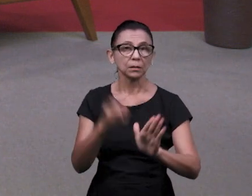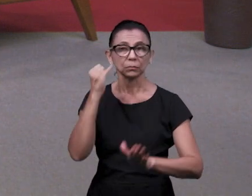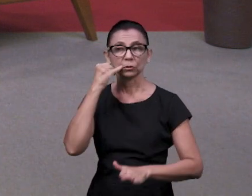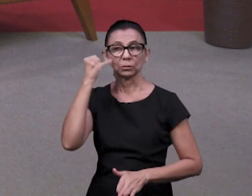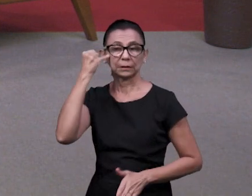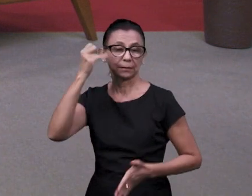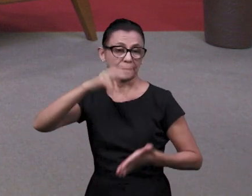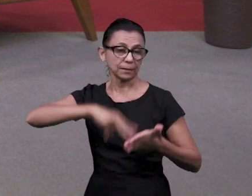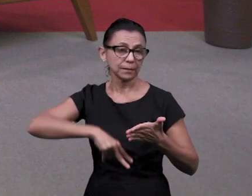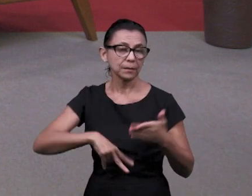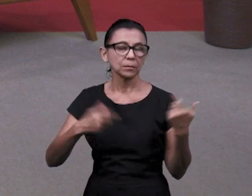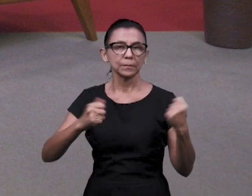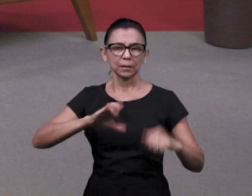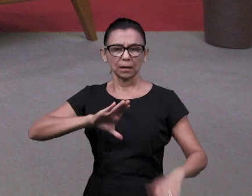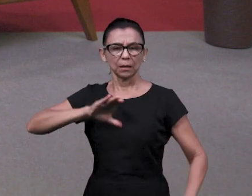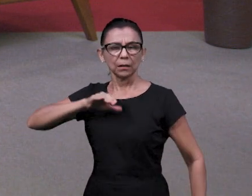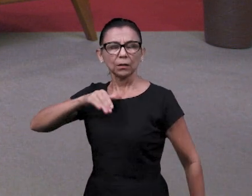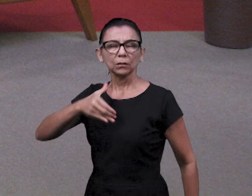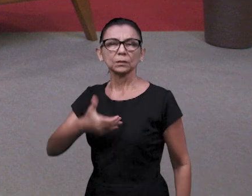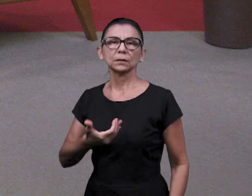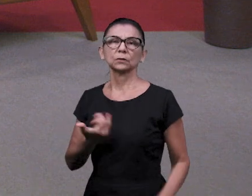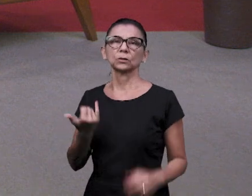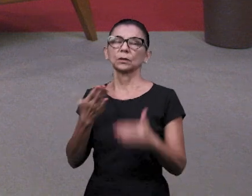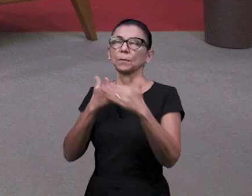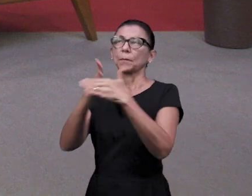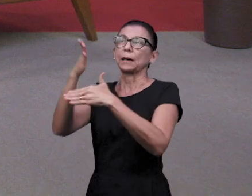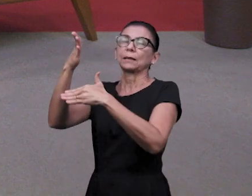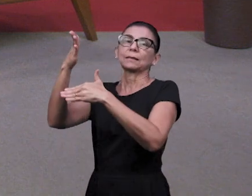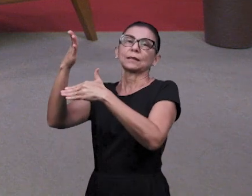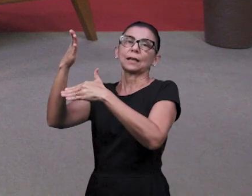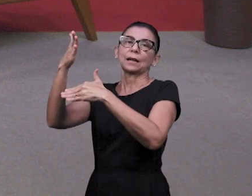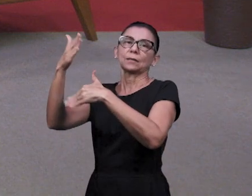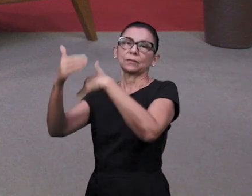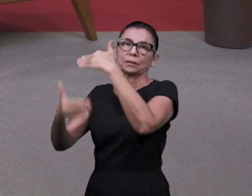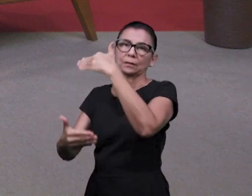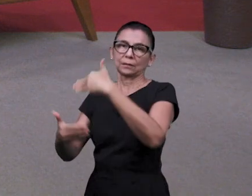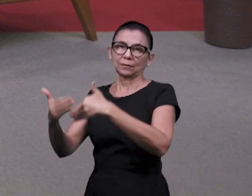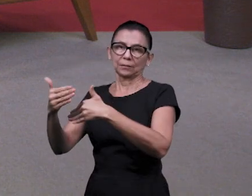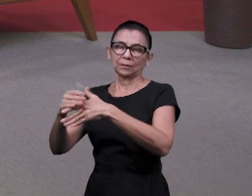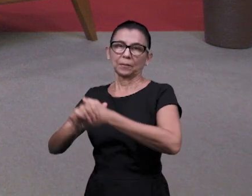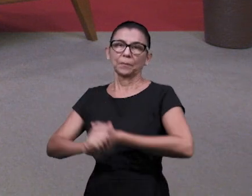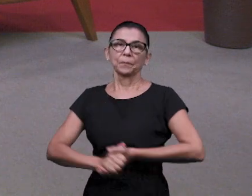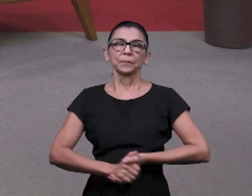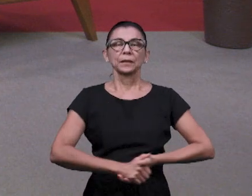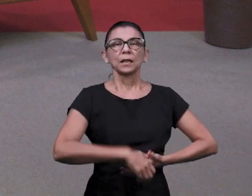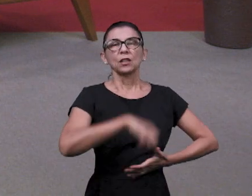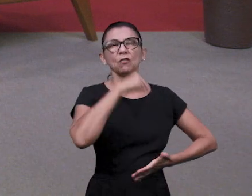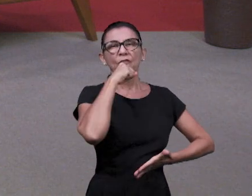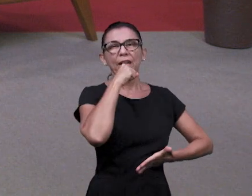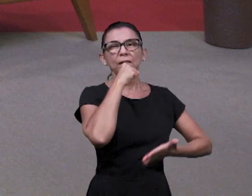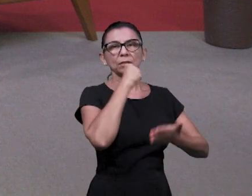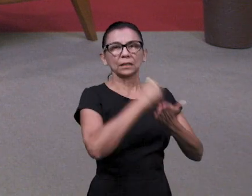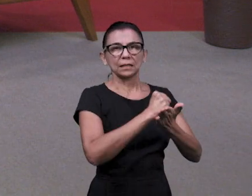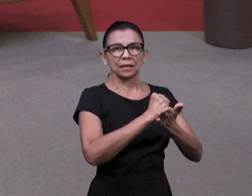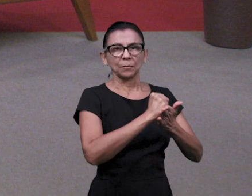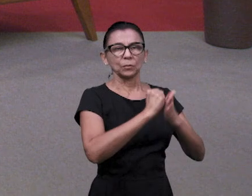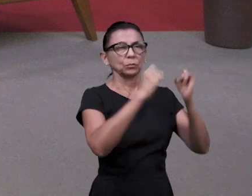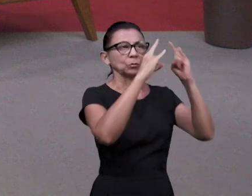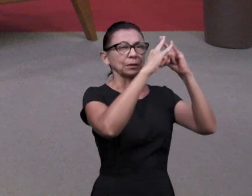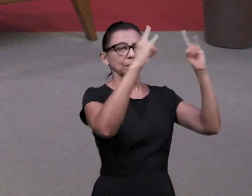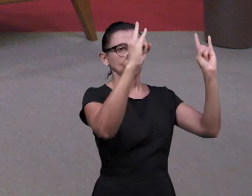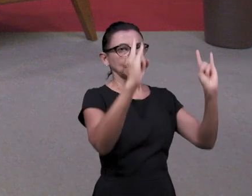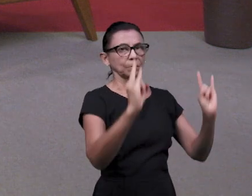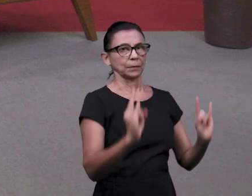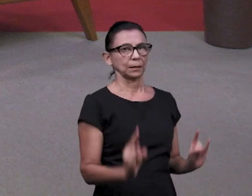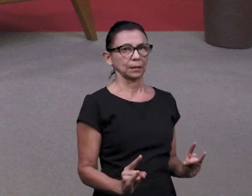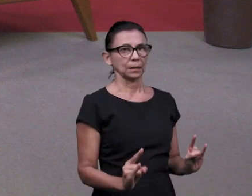lire. Voilà, audace pour entrer dans le sanctuaire, c'était à l'Ancien Testament, à travers le sang des animaux,